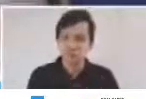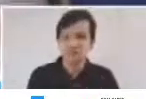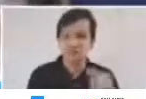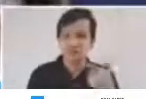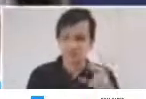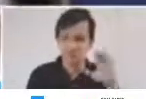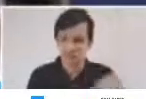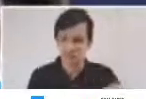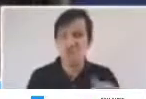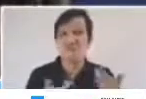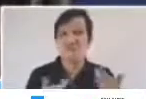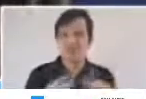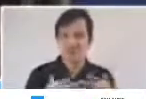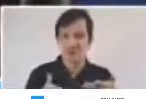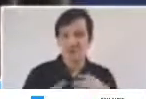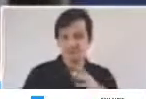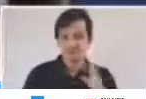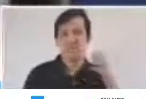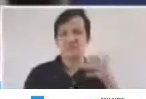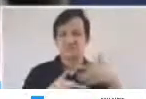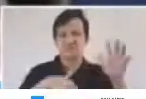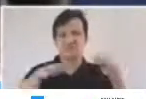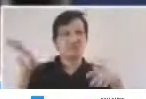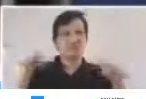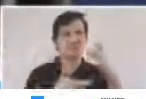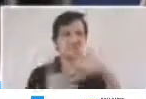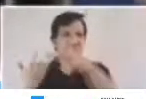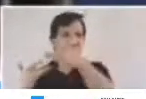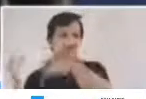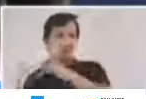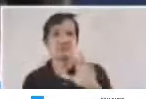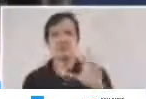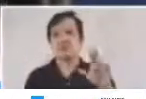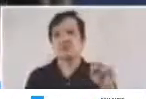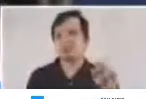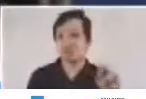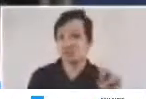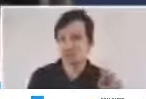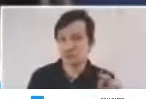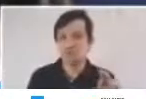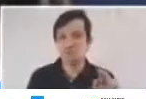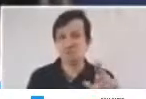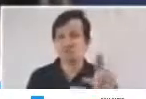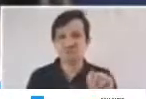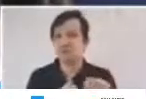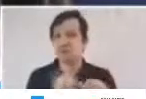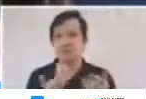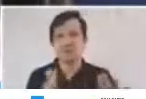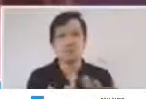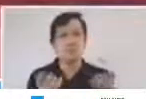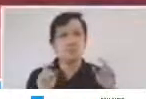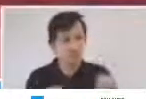sinasamantala ang kasalukuyang krisis na ating nararanasan upang kumita lamang ng pera.